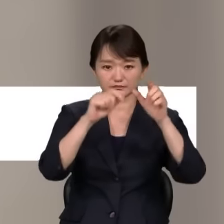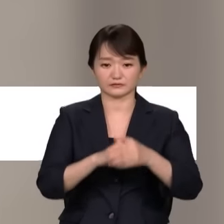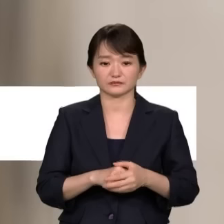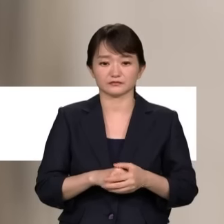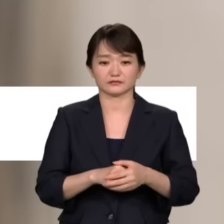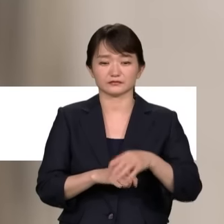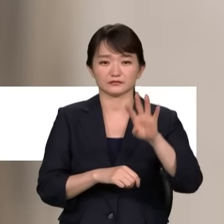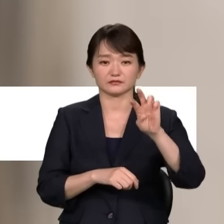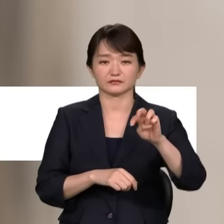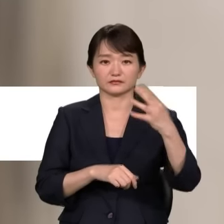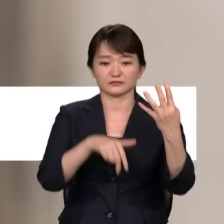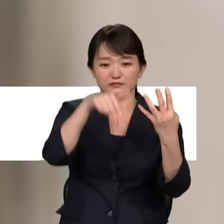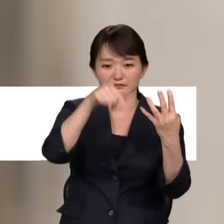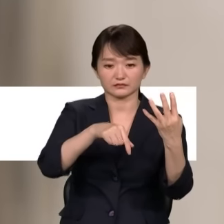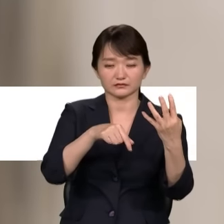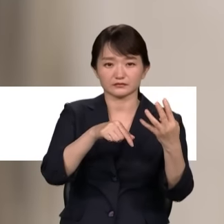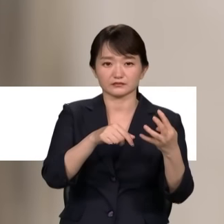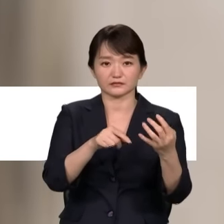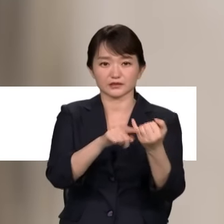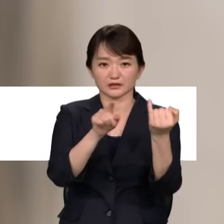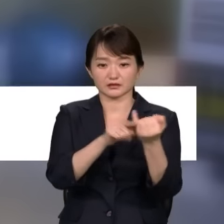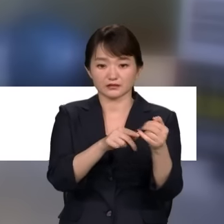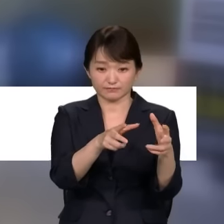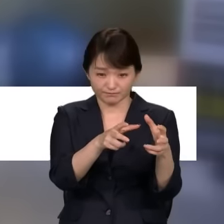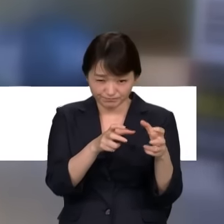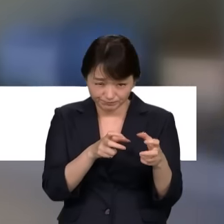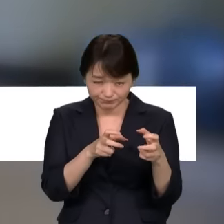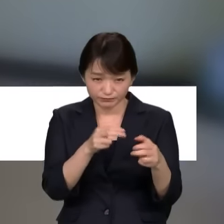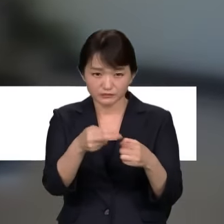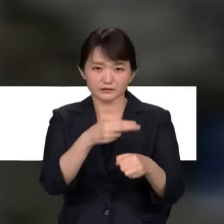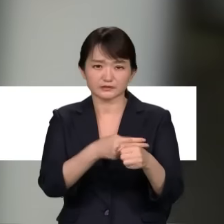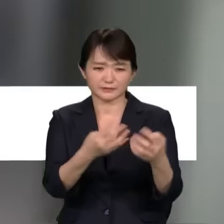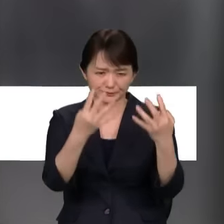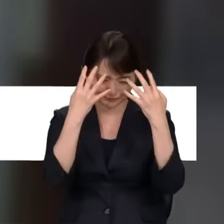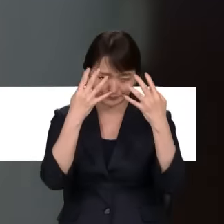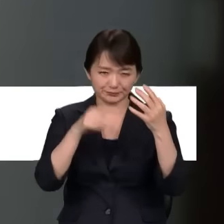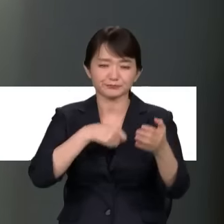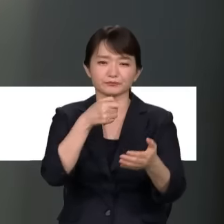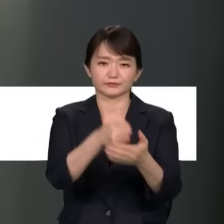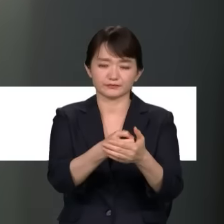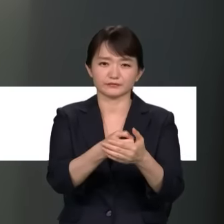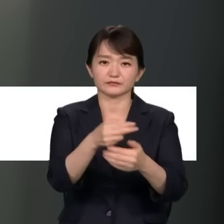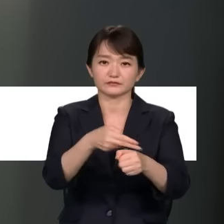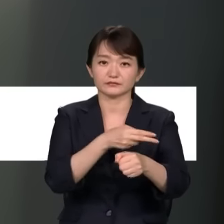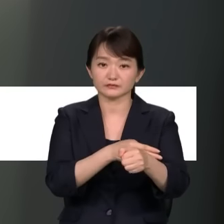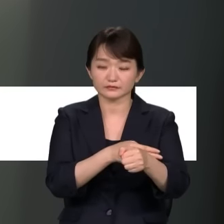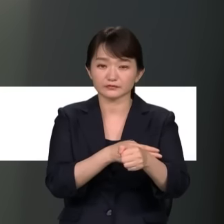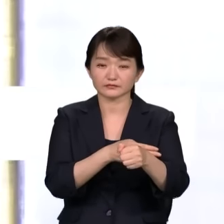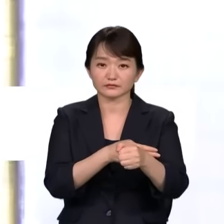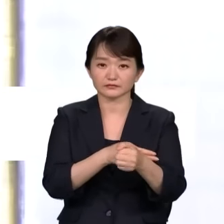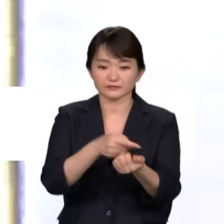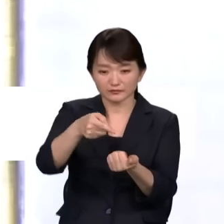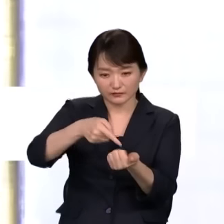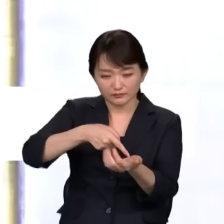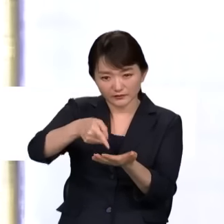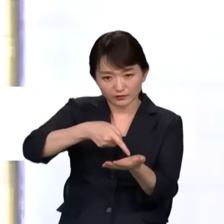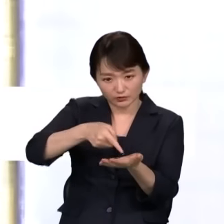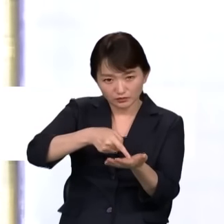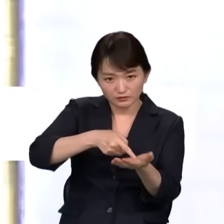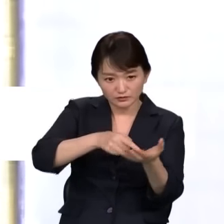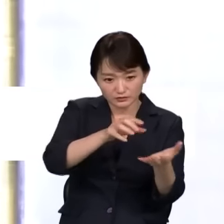34주 태아의 임신중지 수술을 한 의사가 징역형을 확정받았습니다. 의사는 태아를 제왕절개로 꺼낸 뒤 물에